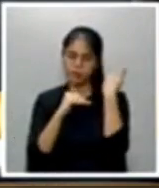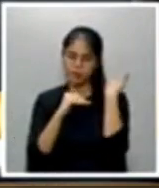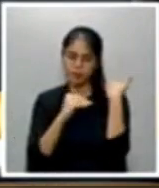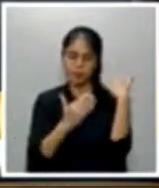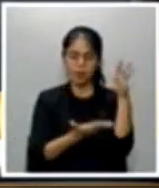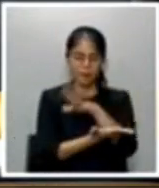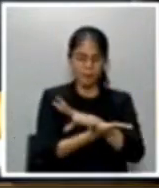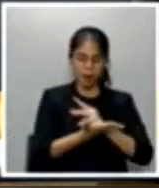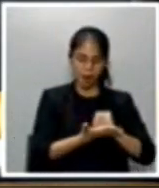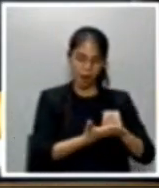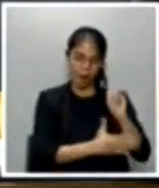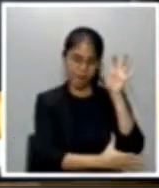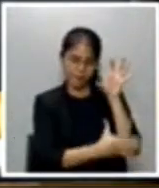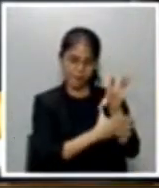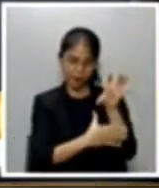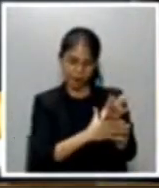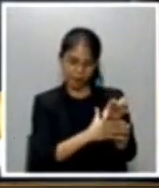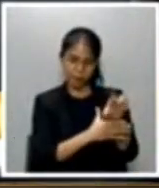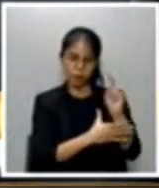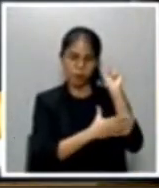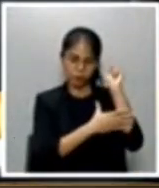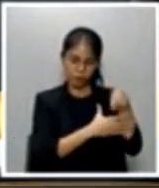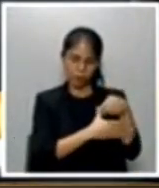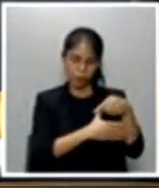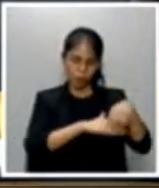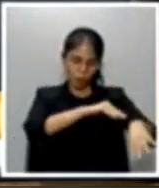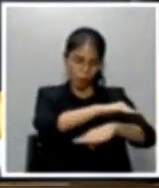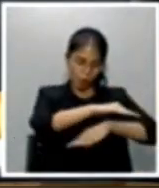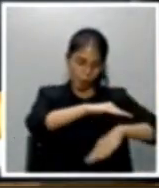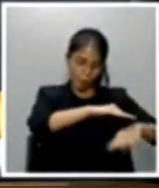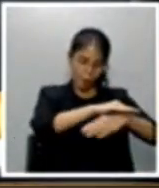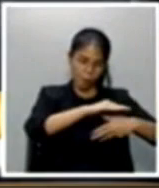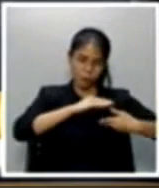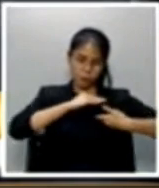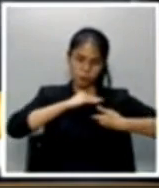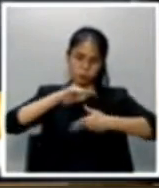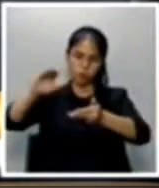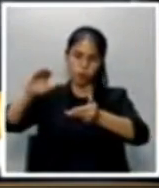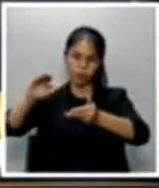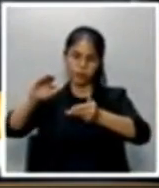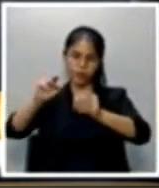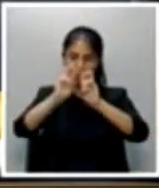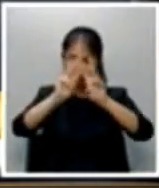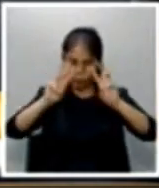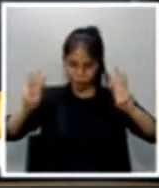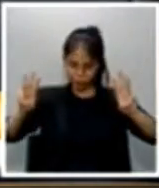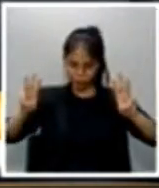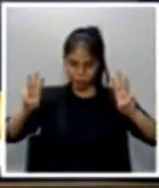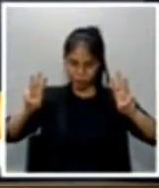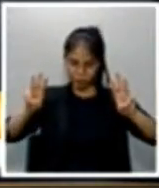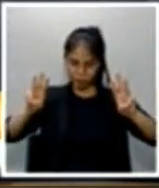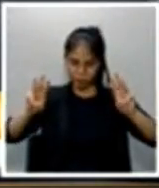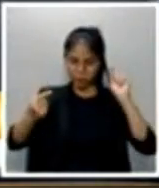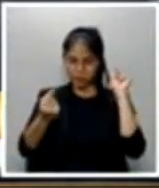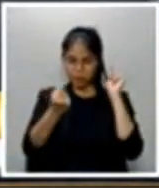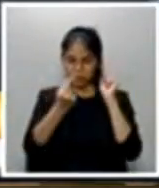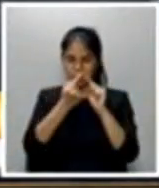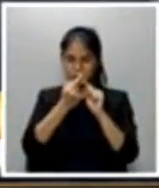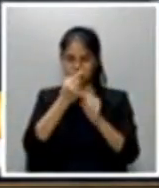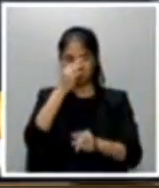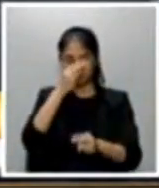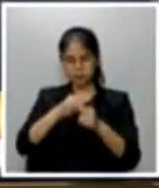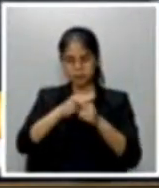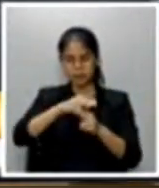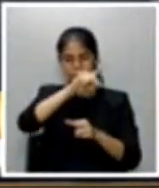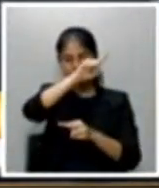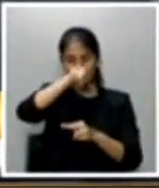หาวิทยาลัยต่างๆเนี่ยครับได้มีการส่งข้อมูลโดยผ่านระบบออนไลน์นะครับที่เรียกกันว่าเช็